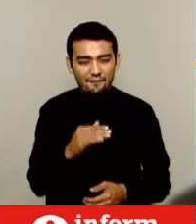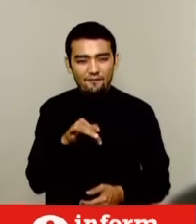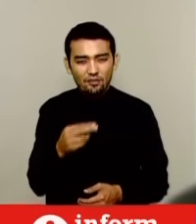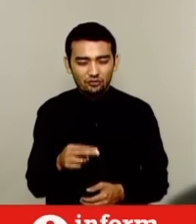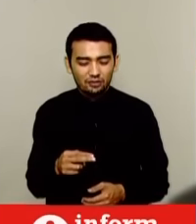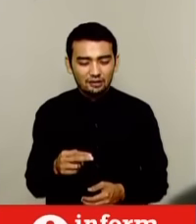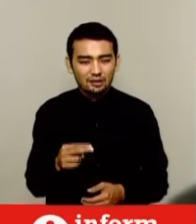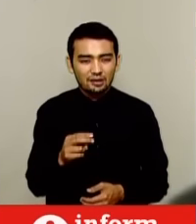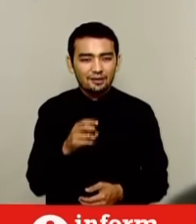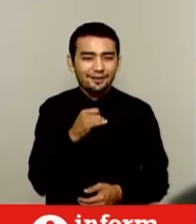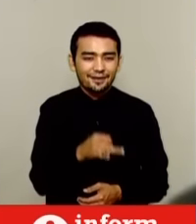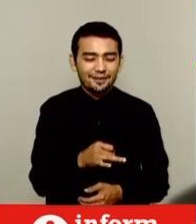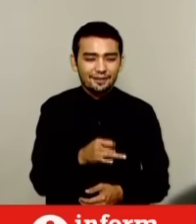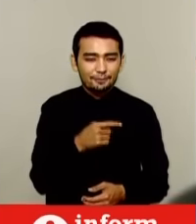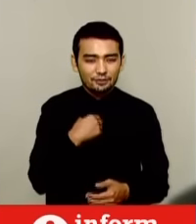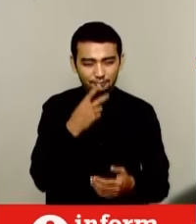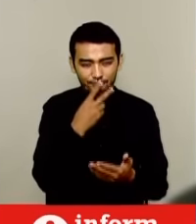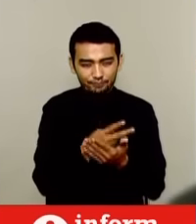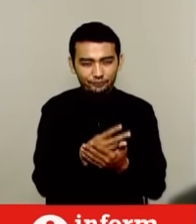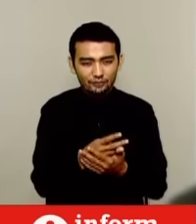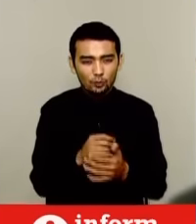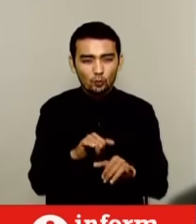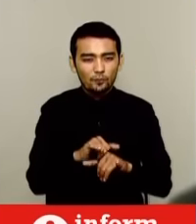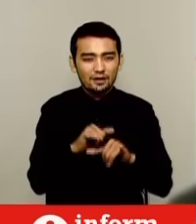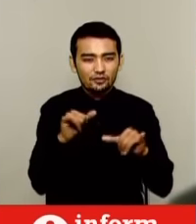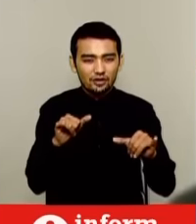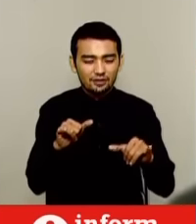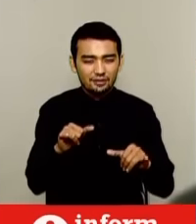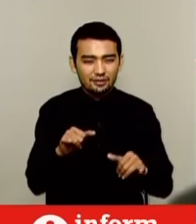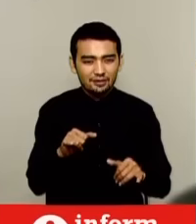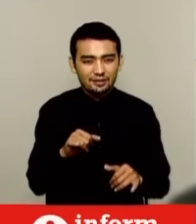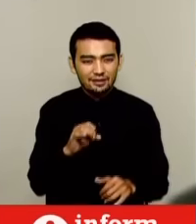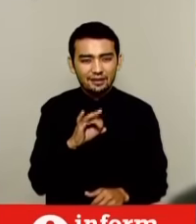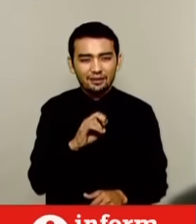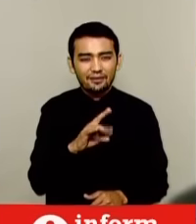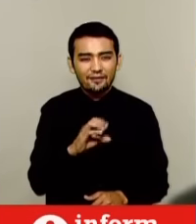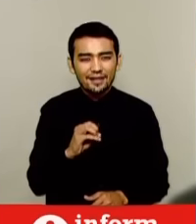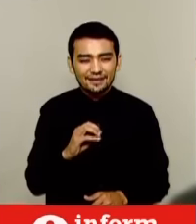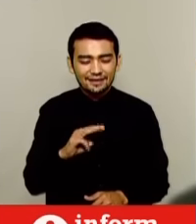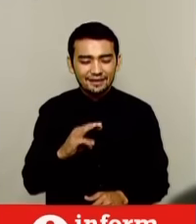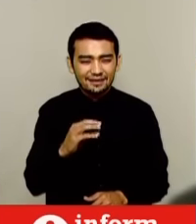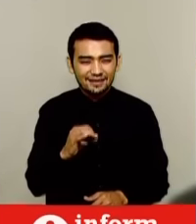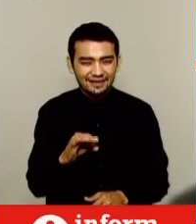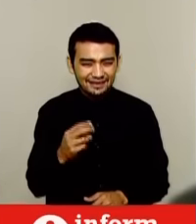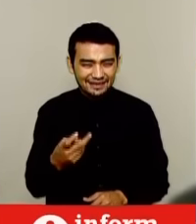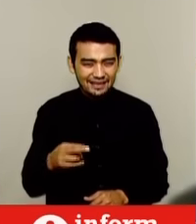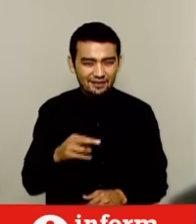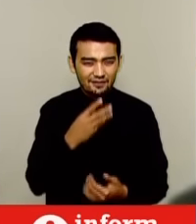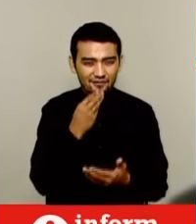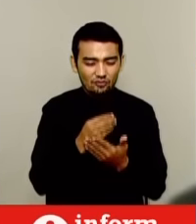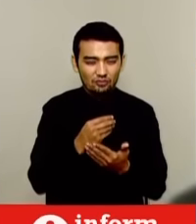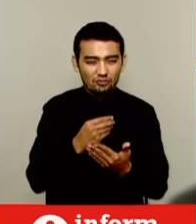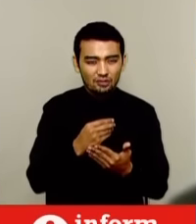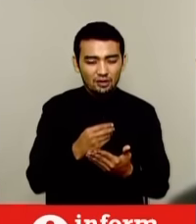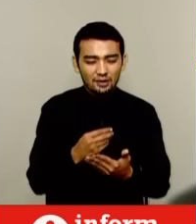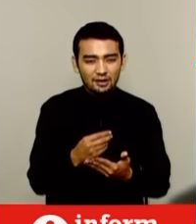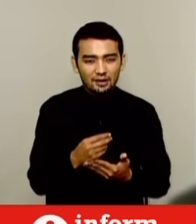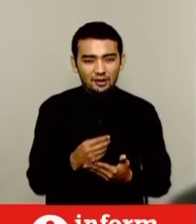есть здесь мы предусматриваем увеличение инвестиционного дохода и в том числе